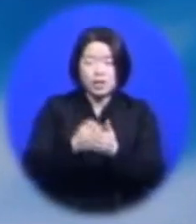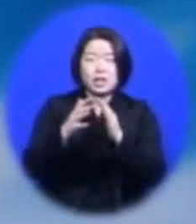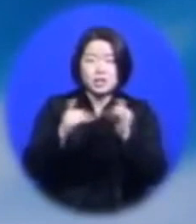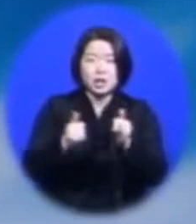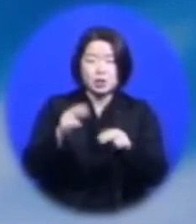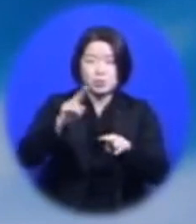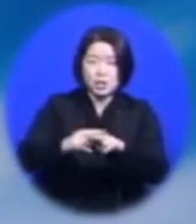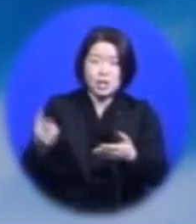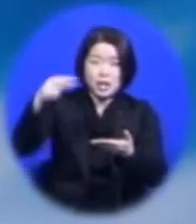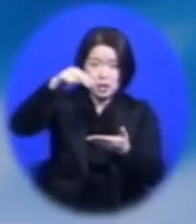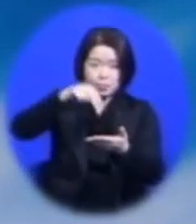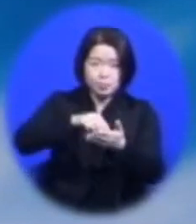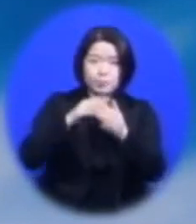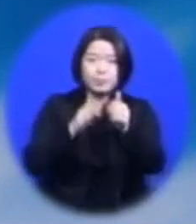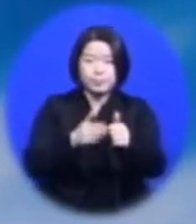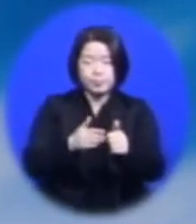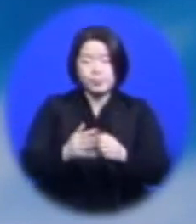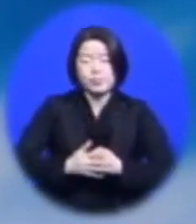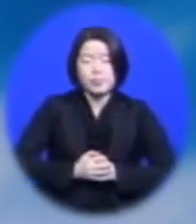자리에 일어나십시오.